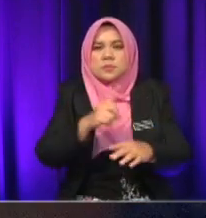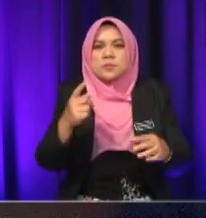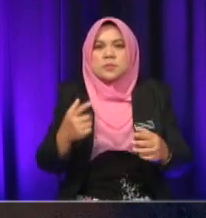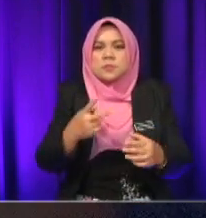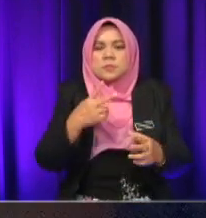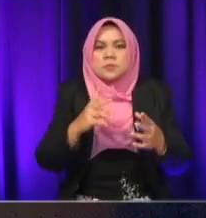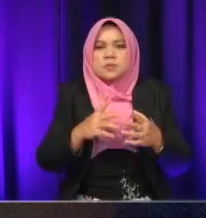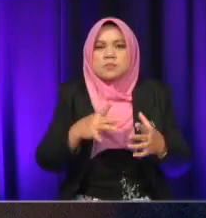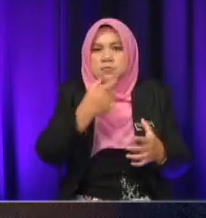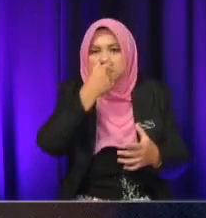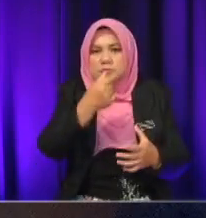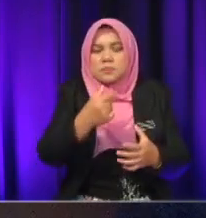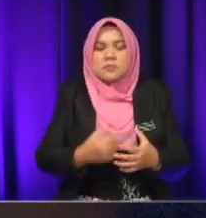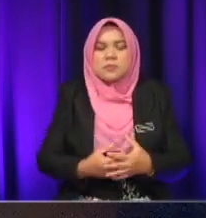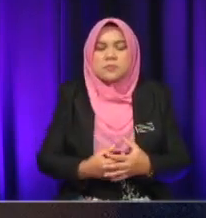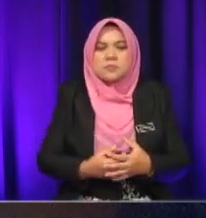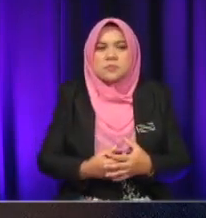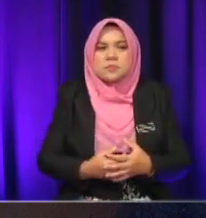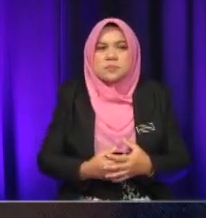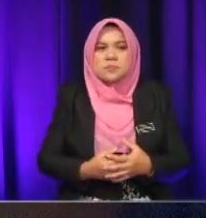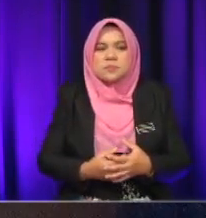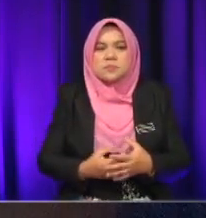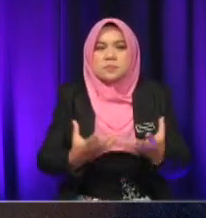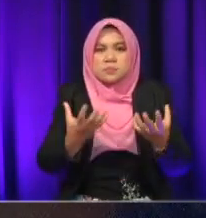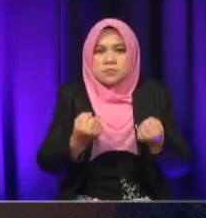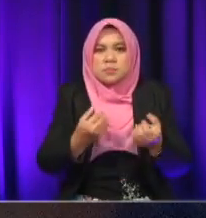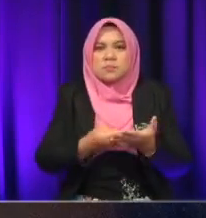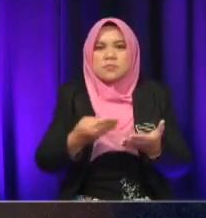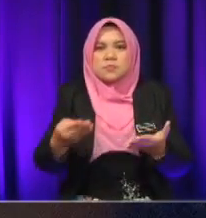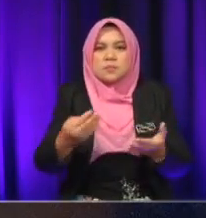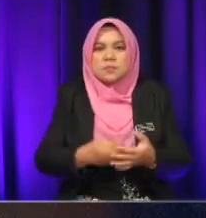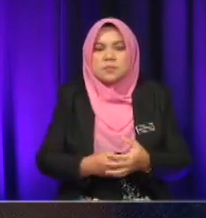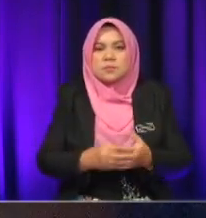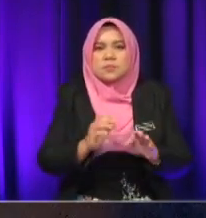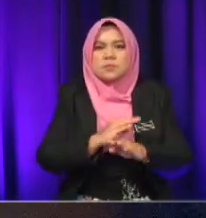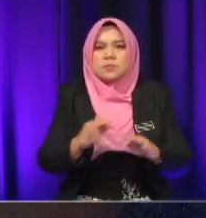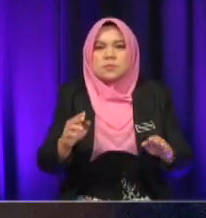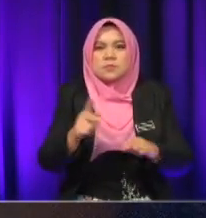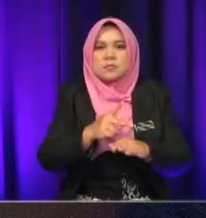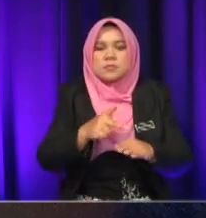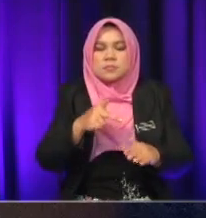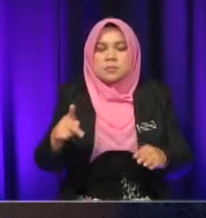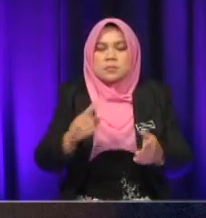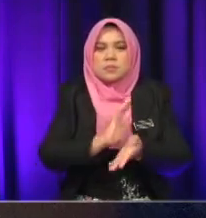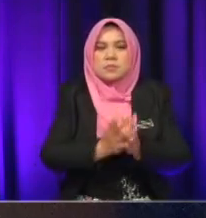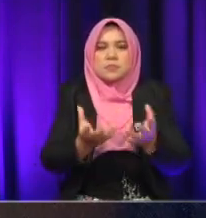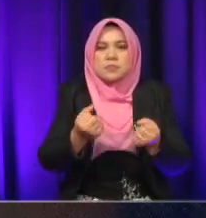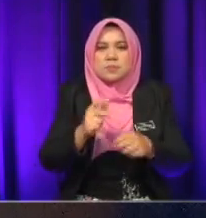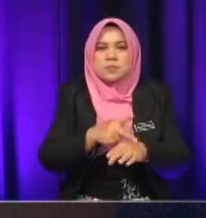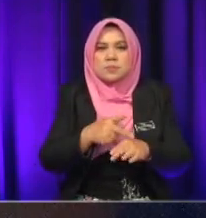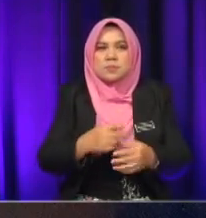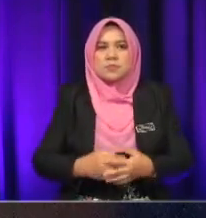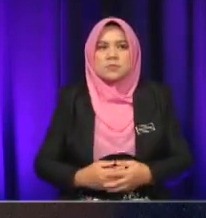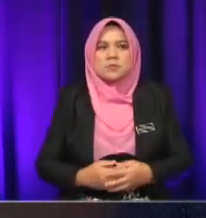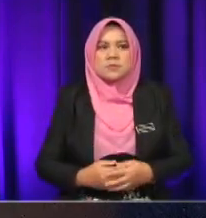digital tu memang terpengaruh. Terpengaruh, kan? Setiap tak nak beli pun jadi nak beli. Tak pakai pun jadi nak pakai. Betul, Cikgu. Okey. Baiklah,